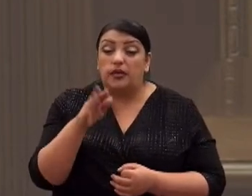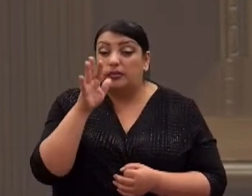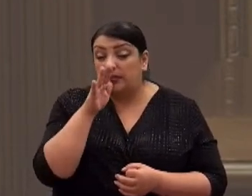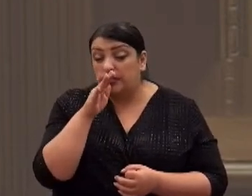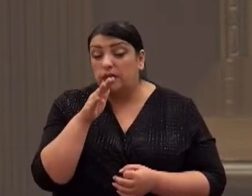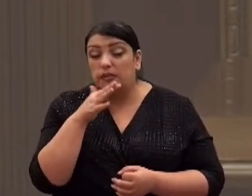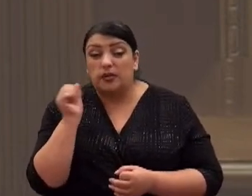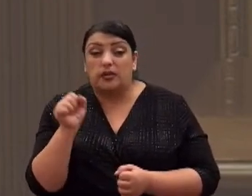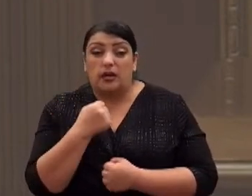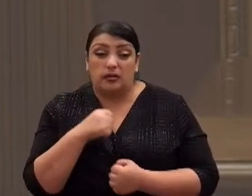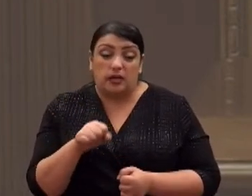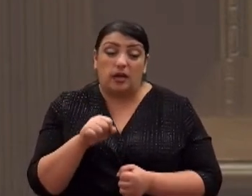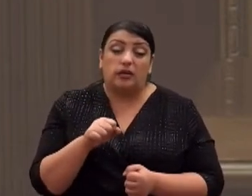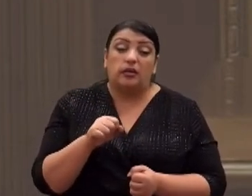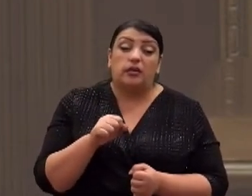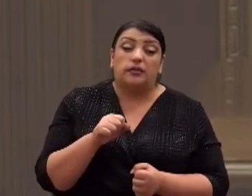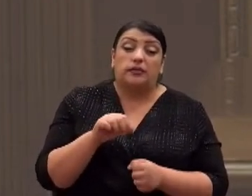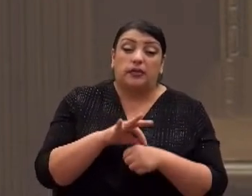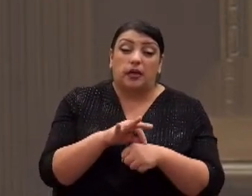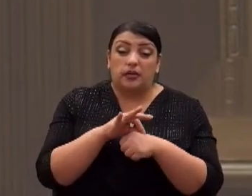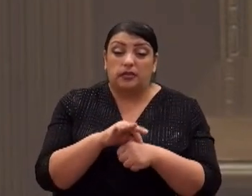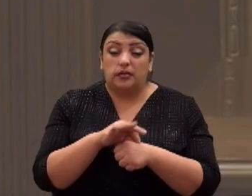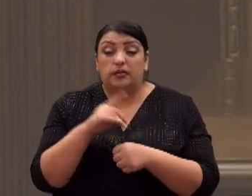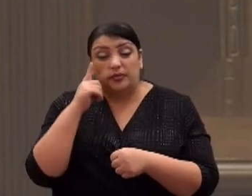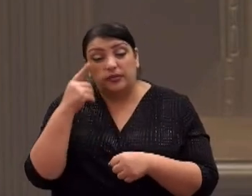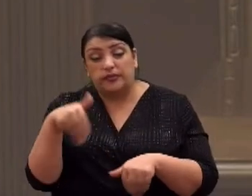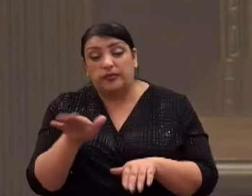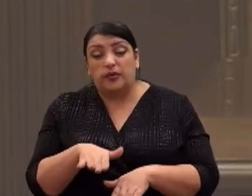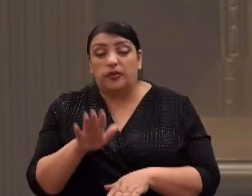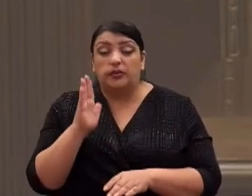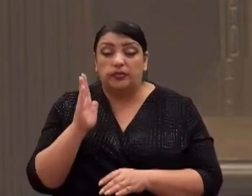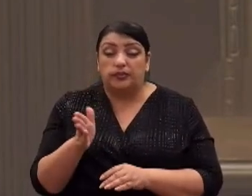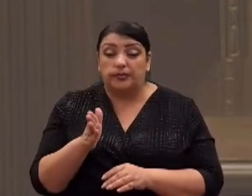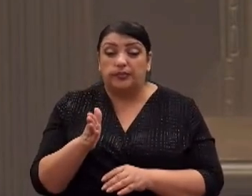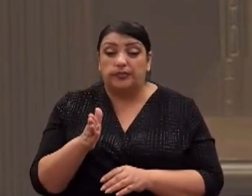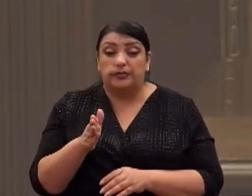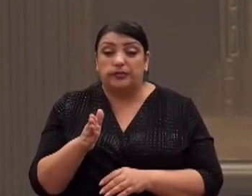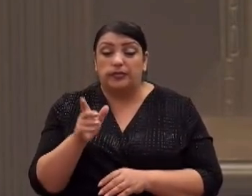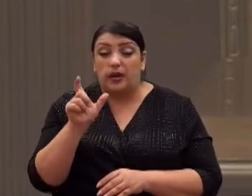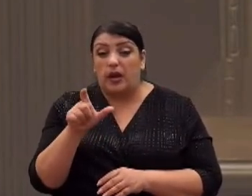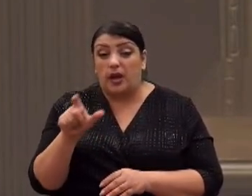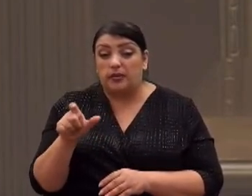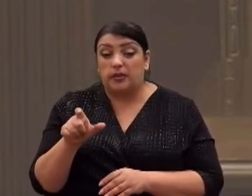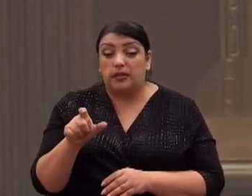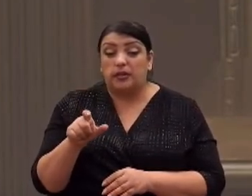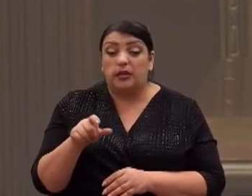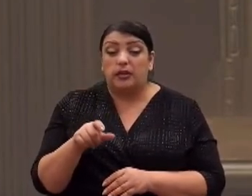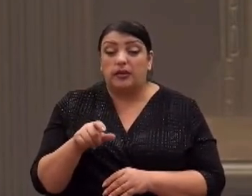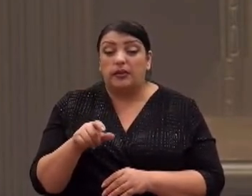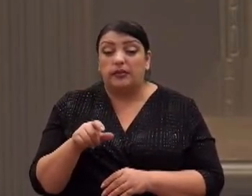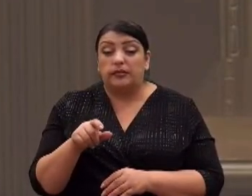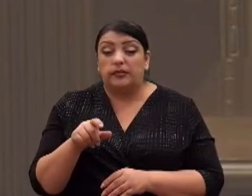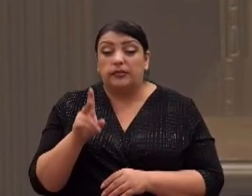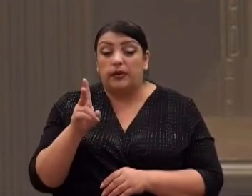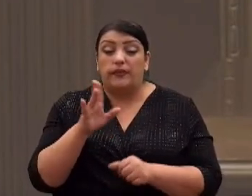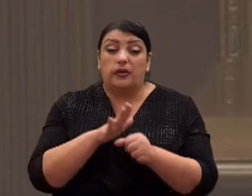օպերատիվ հետախուզական միջոցառումներ անցկացնելու մասին որոշում է կայացվել վարույթն իրականացնող մարմնին, որը կատարման փուլում է,